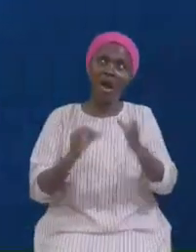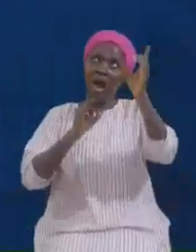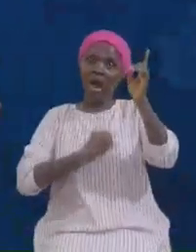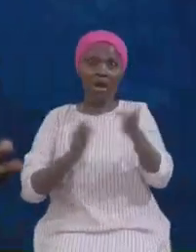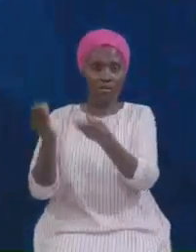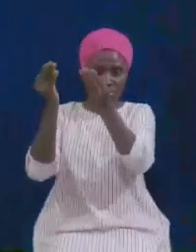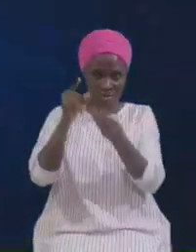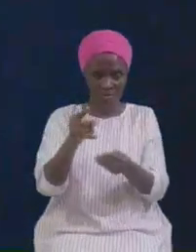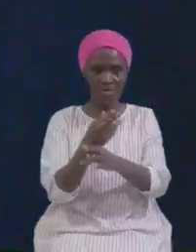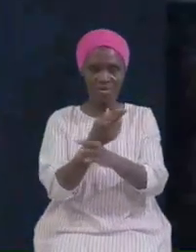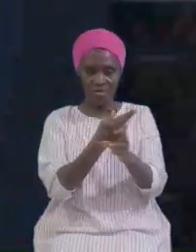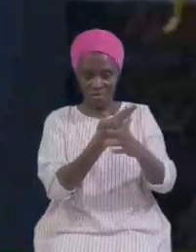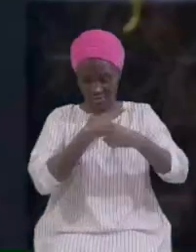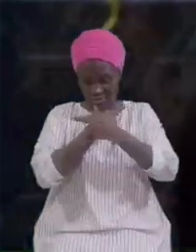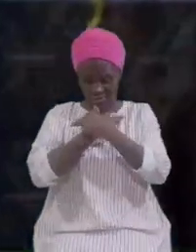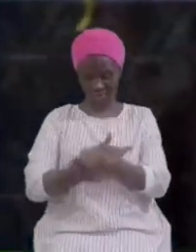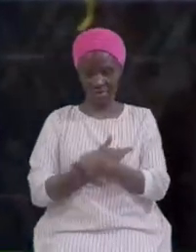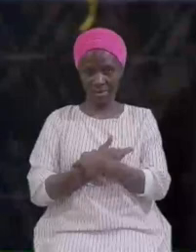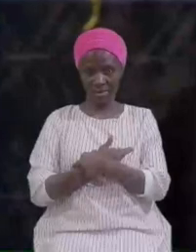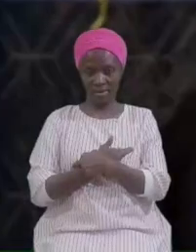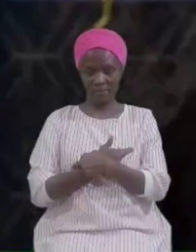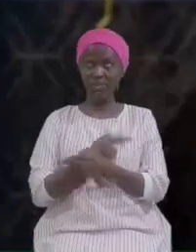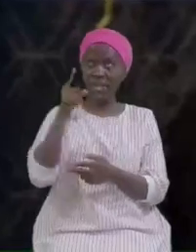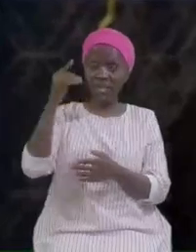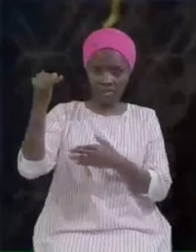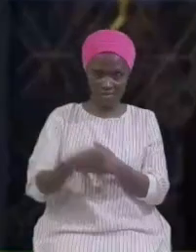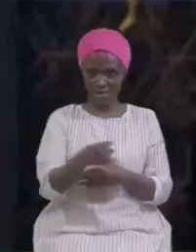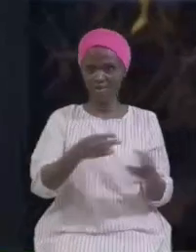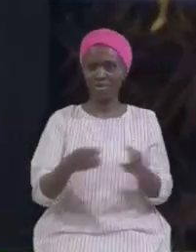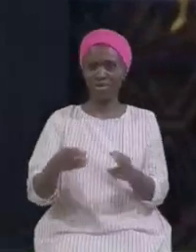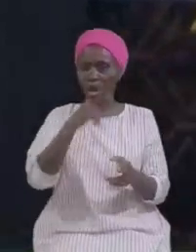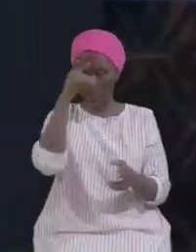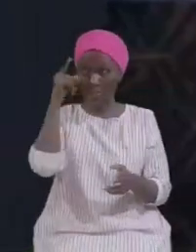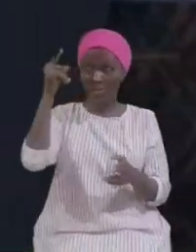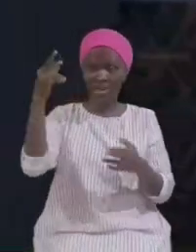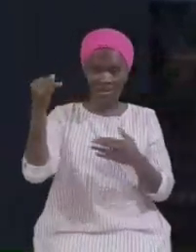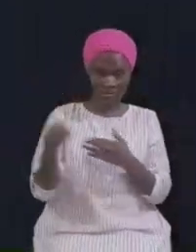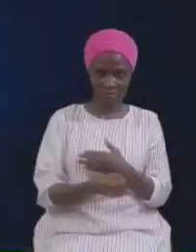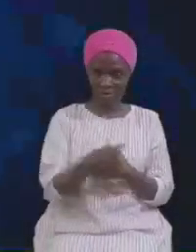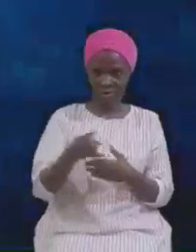Il t'a déjà invité. Et parce qu'il t'a invité, tu peux croire.